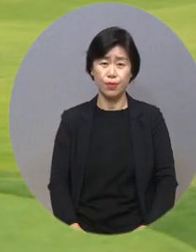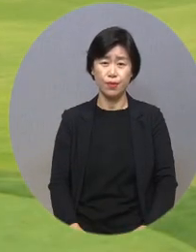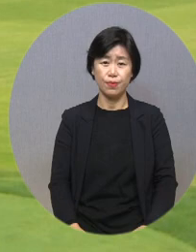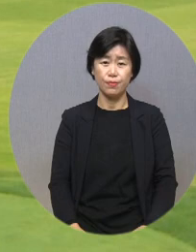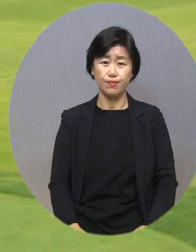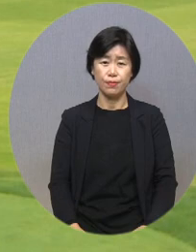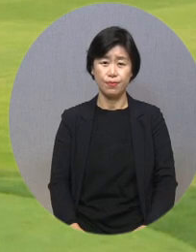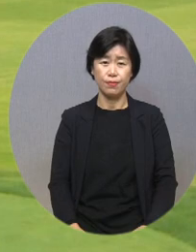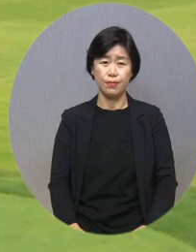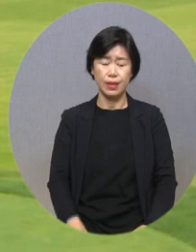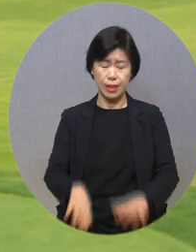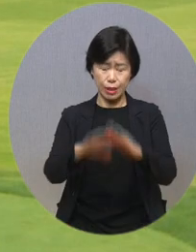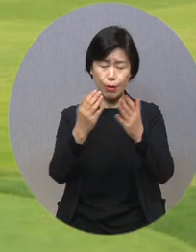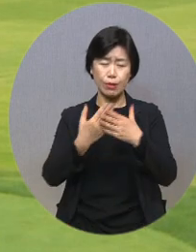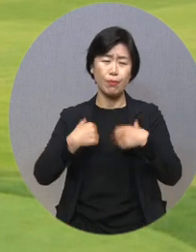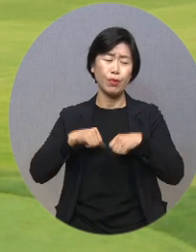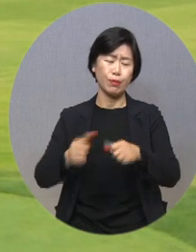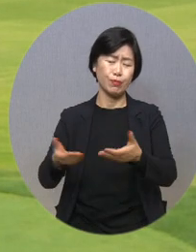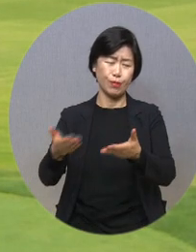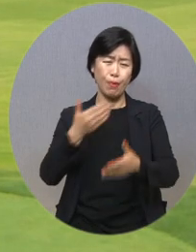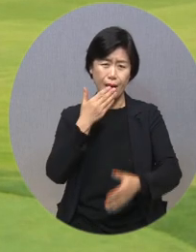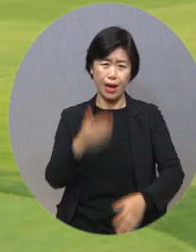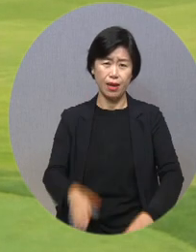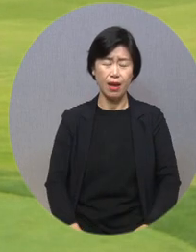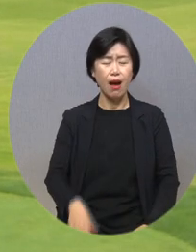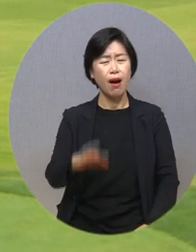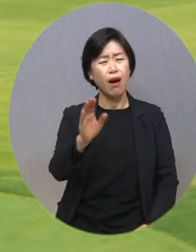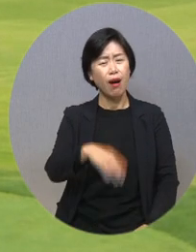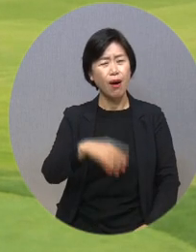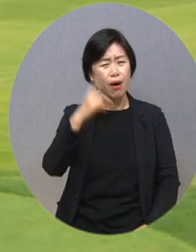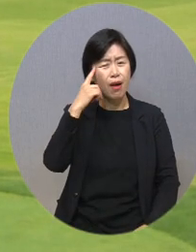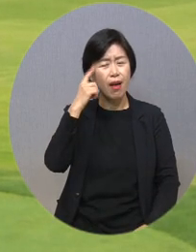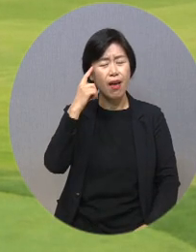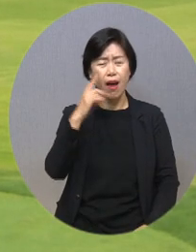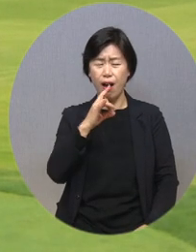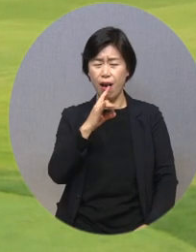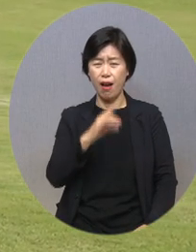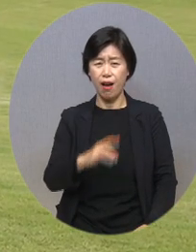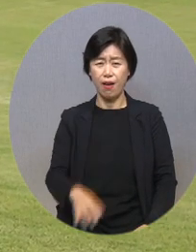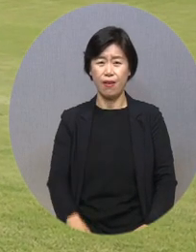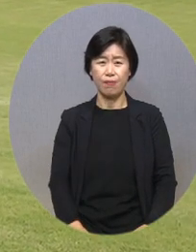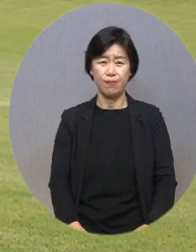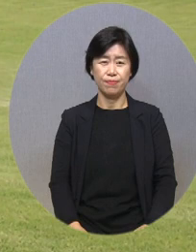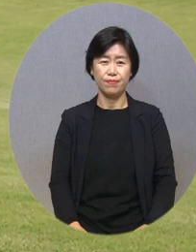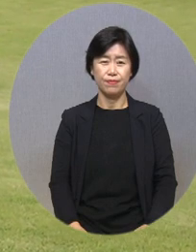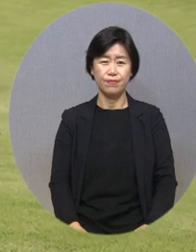받기. 아 진짜? 왜 그래? 그러면 안 되지. 해서.